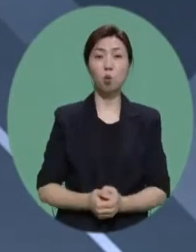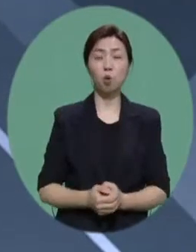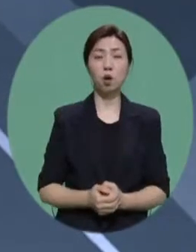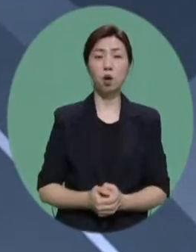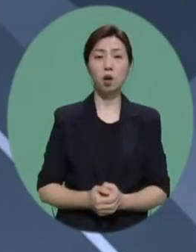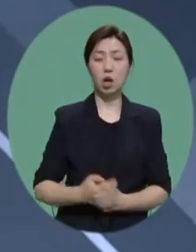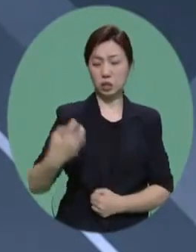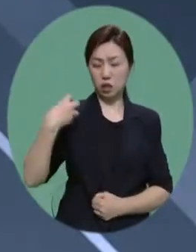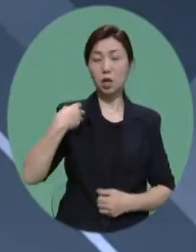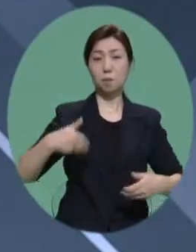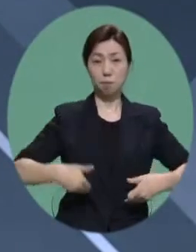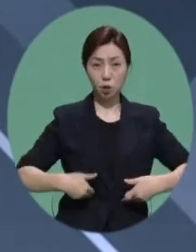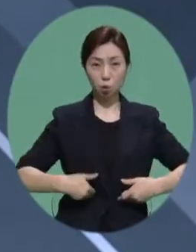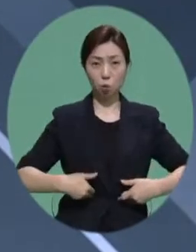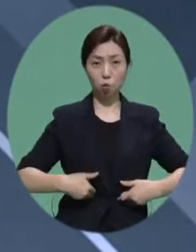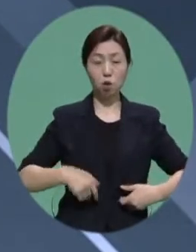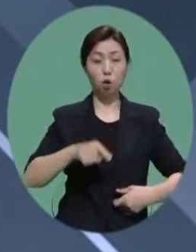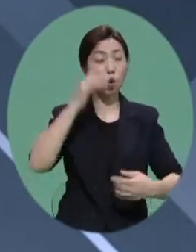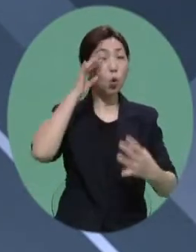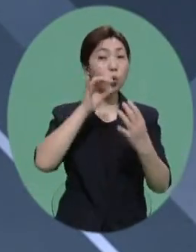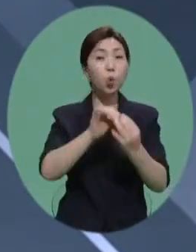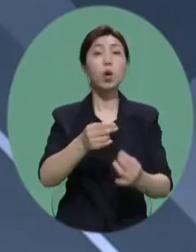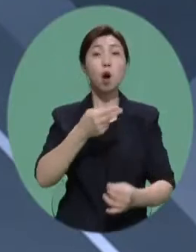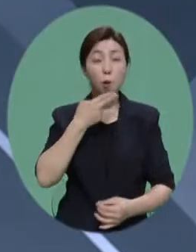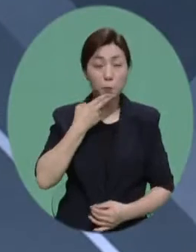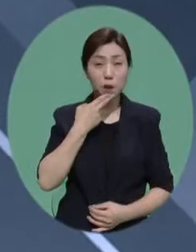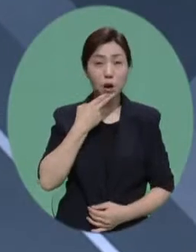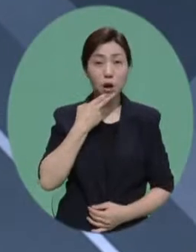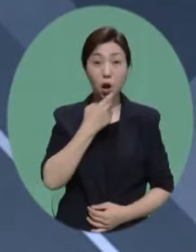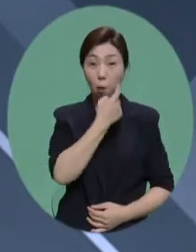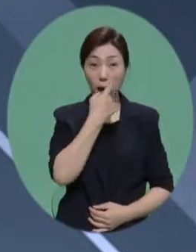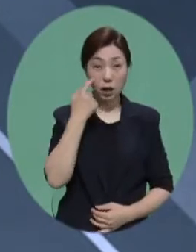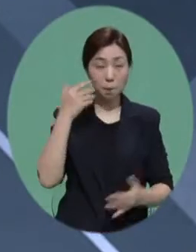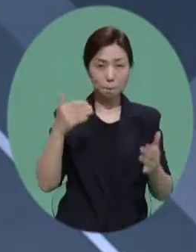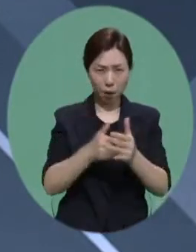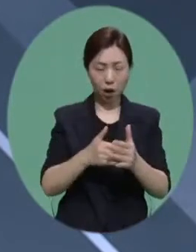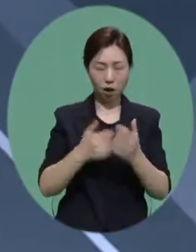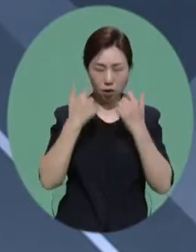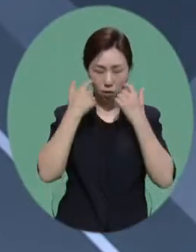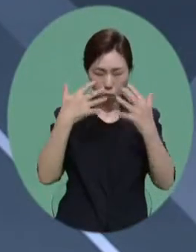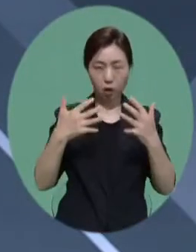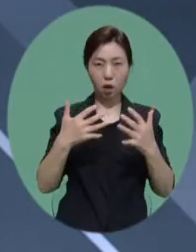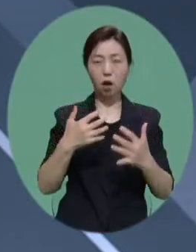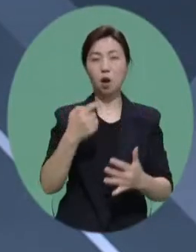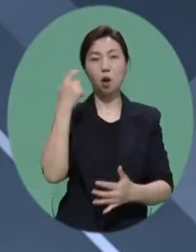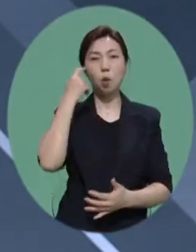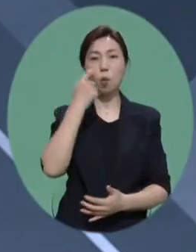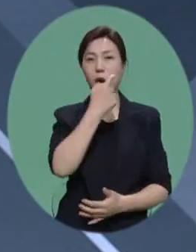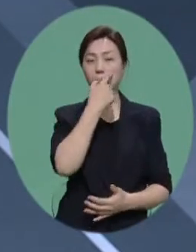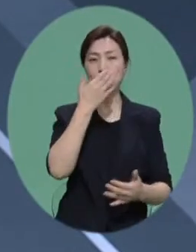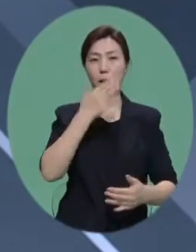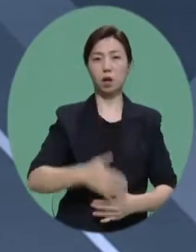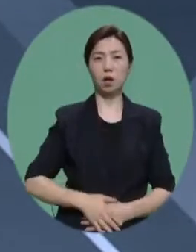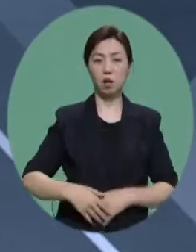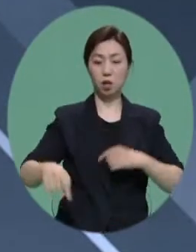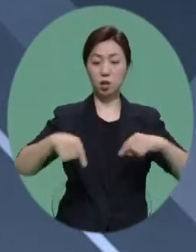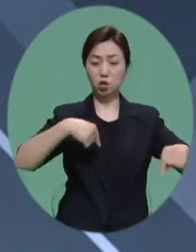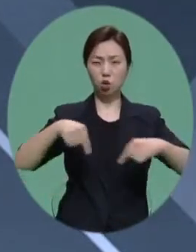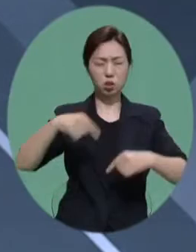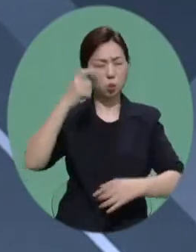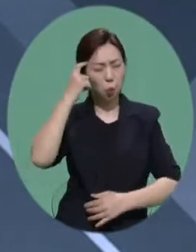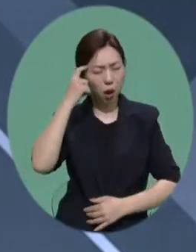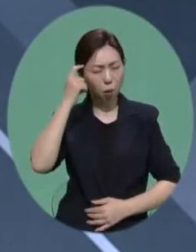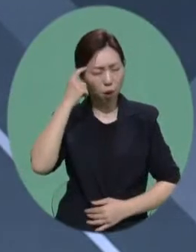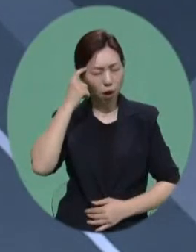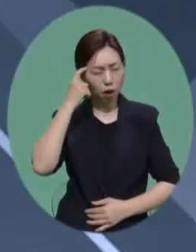보셨지 않습니까 이것으로서 는 분명하게 결론을 낼 수 있다고 생각합니다 정 정치를 왜 하는가 를 언제나